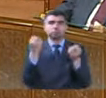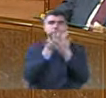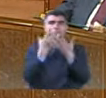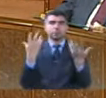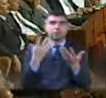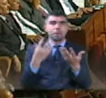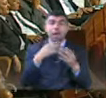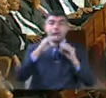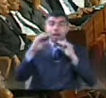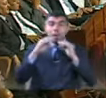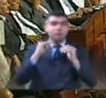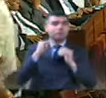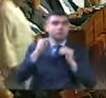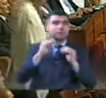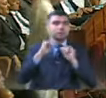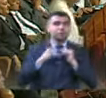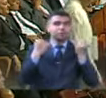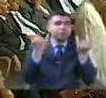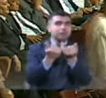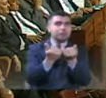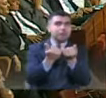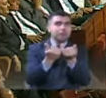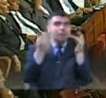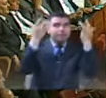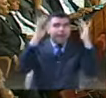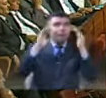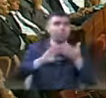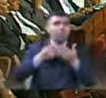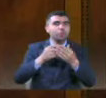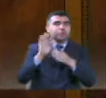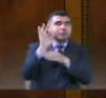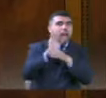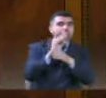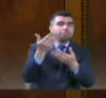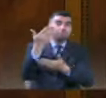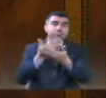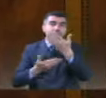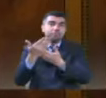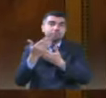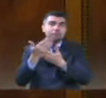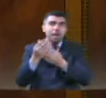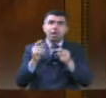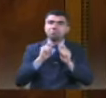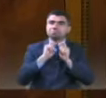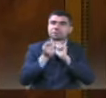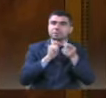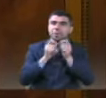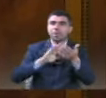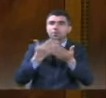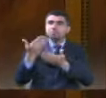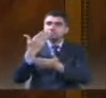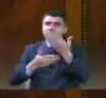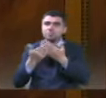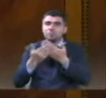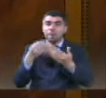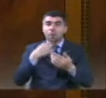متعددة، يقتضي ثقافة الحوار وقبول الرأي والرأي الآخر. هادشي اللي بينتو على أنكم ما قابلينش